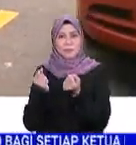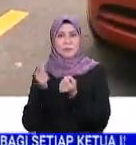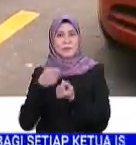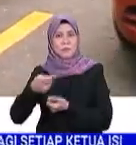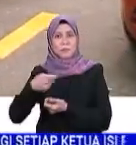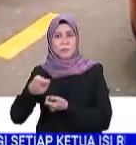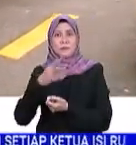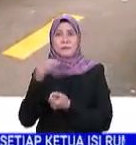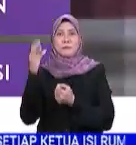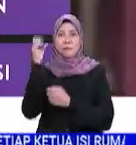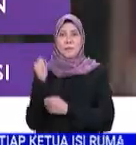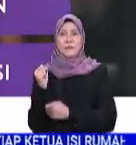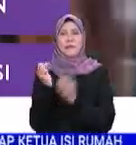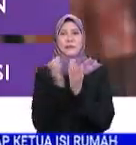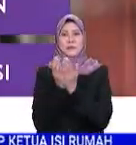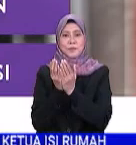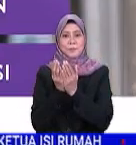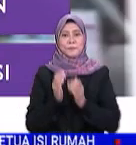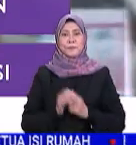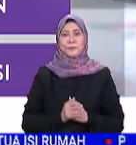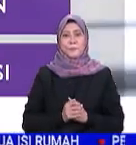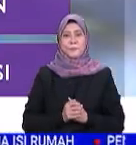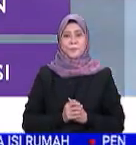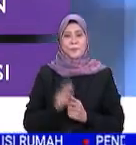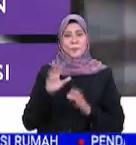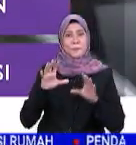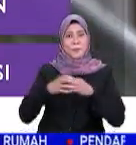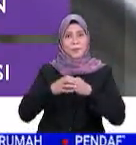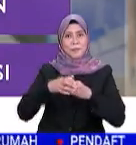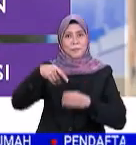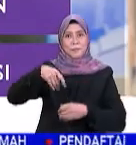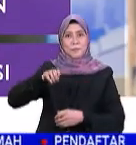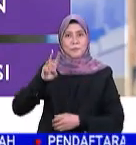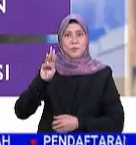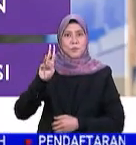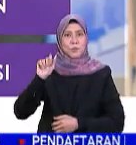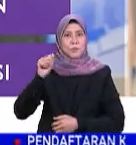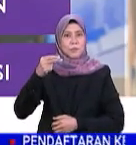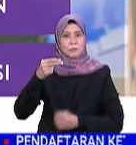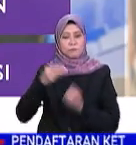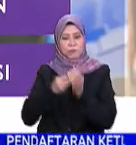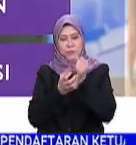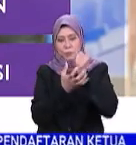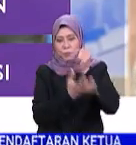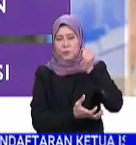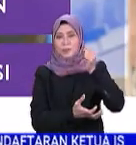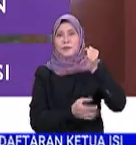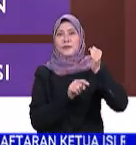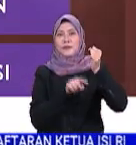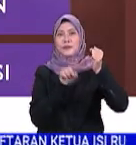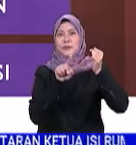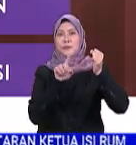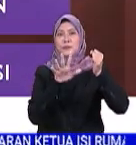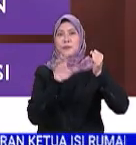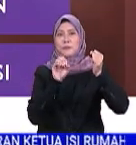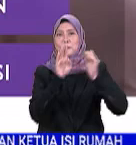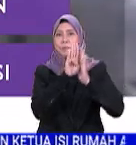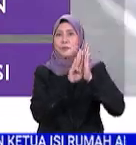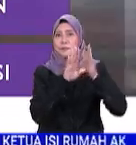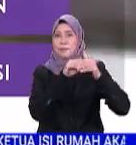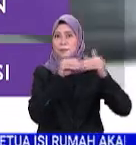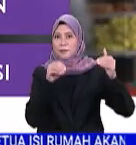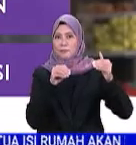bas sekolah. Pakej pemulih merupakan peruntukan tertinggi dengan jumlah RM150